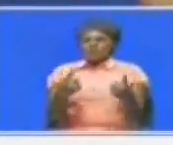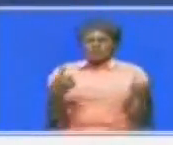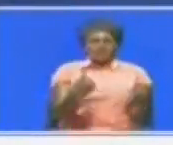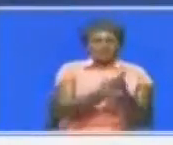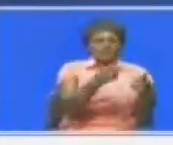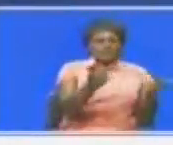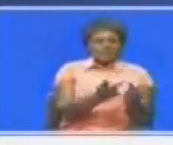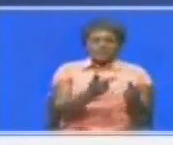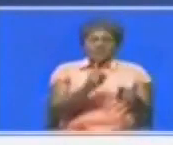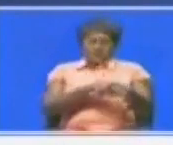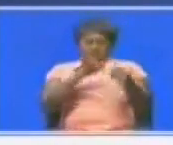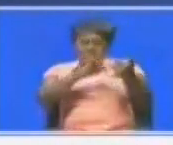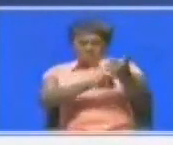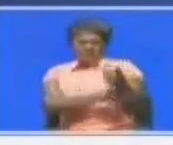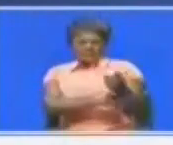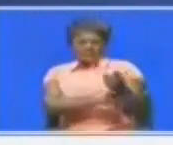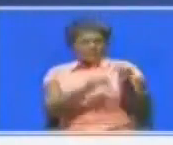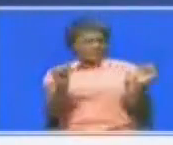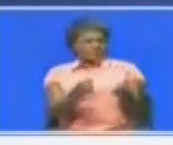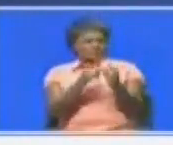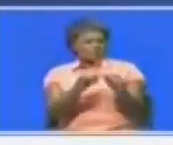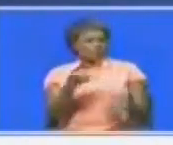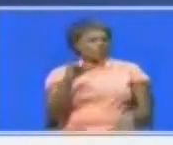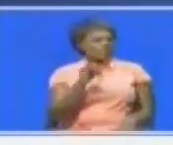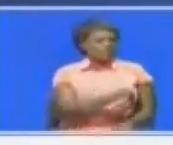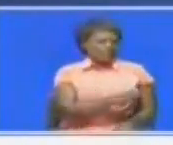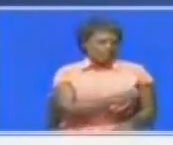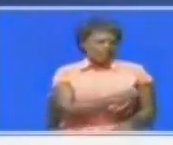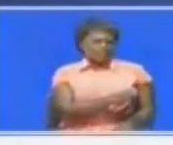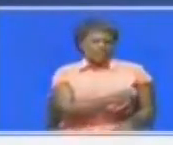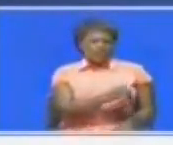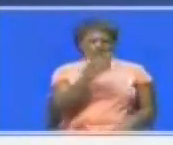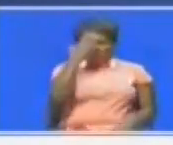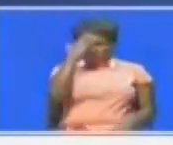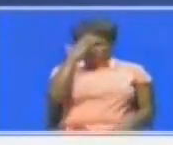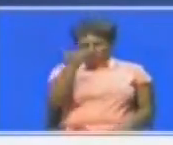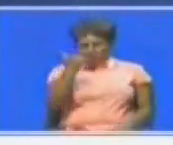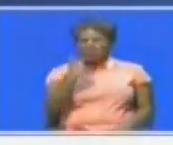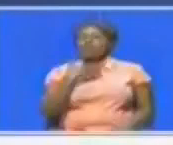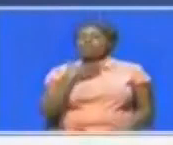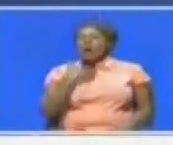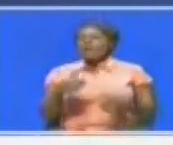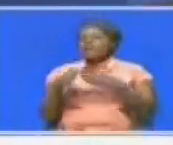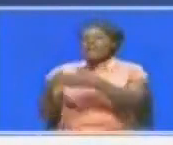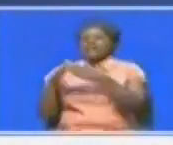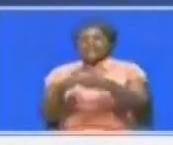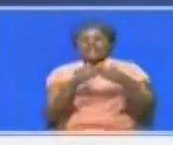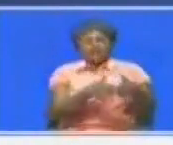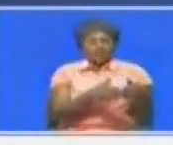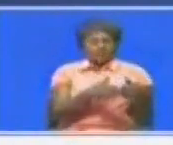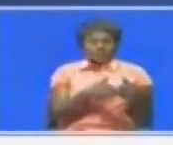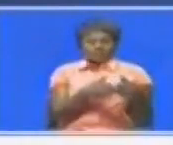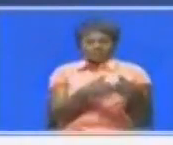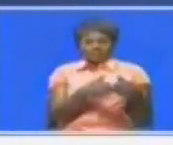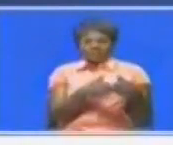apike pale. Kwa hivyo hata akiolewa hawezi kutulia. Manake mpini wake umezoea lazima udongoe huku udongoe huku. Kwa hivyo mtu kama